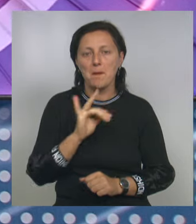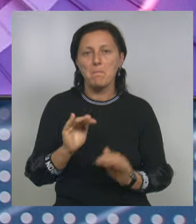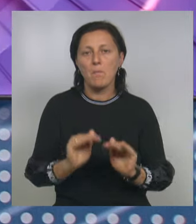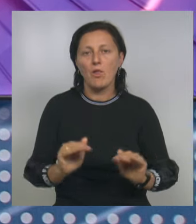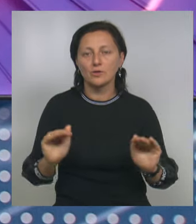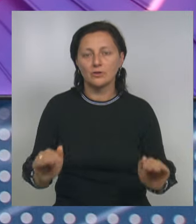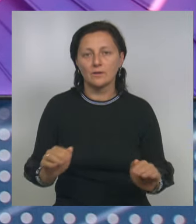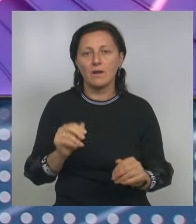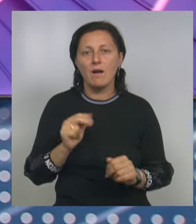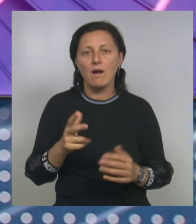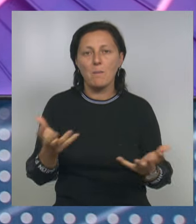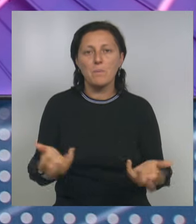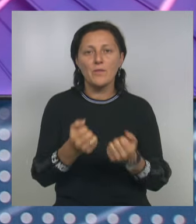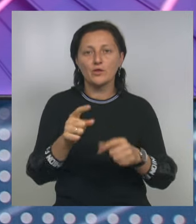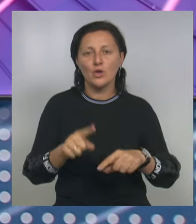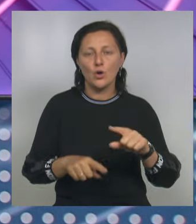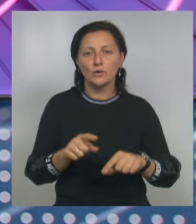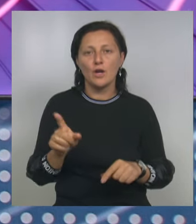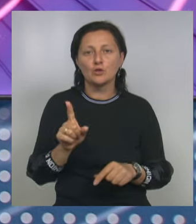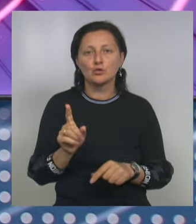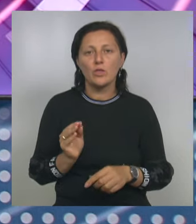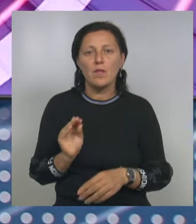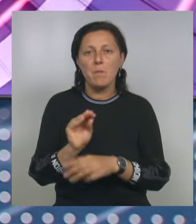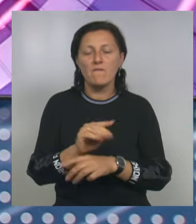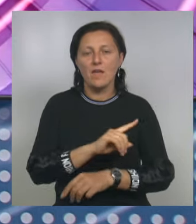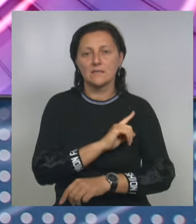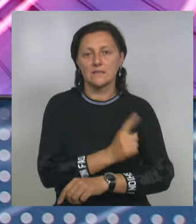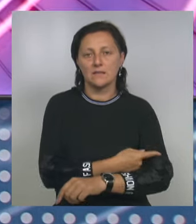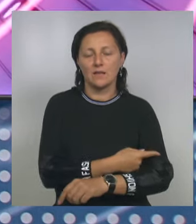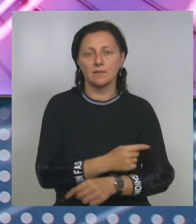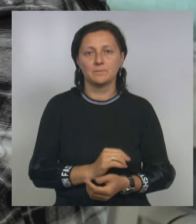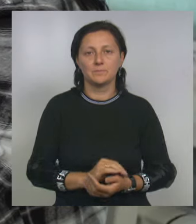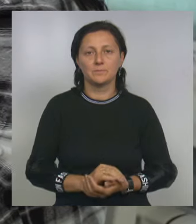Как поддерживает родных и что ей прибавляет сил, Анна Свидовская расскажет.